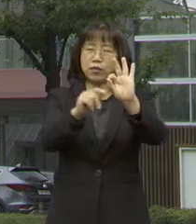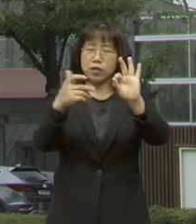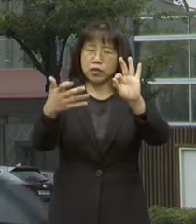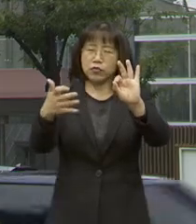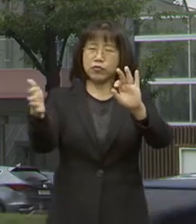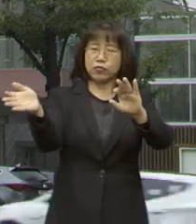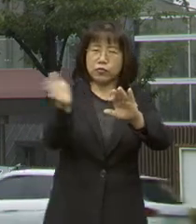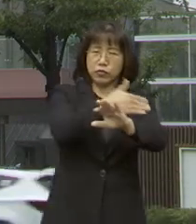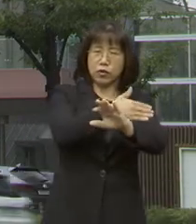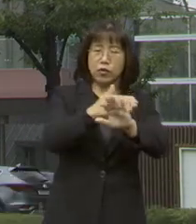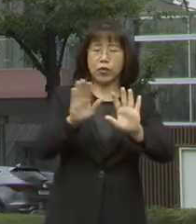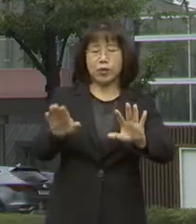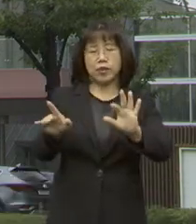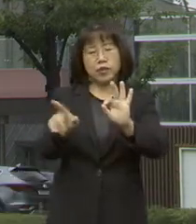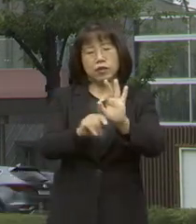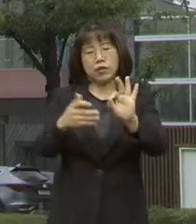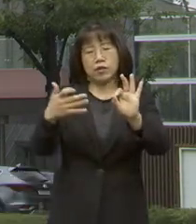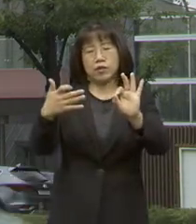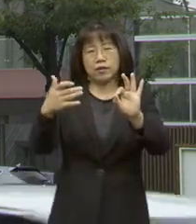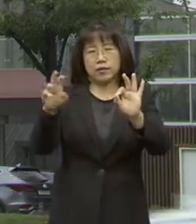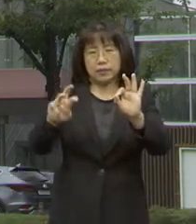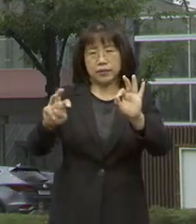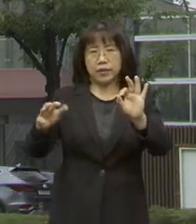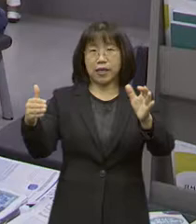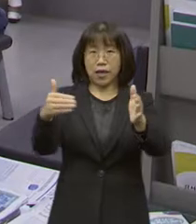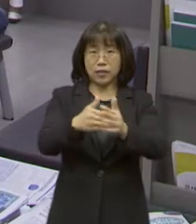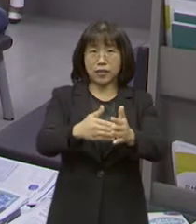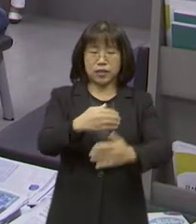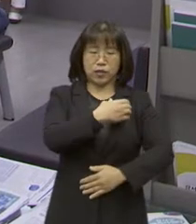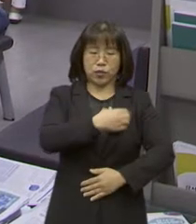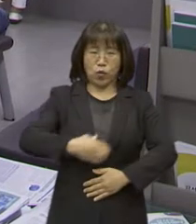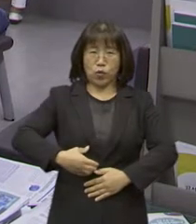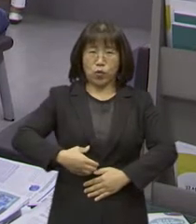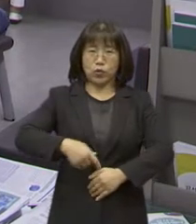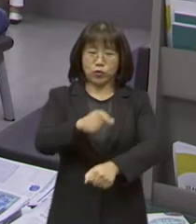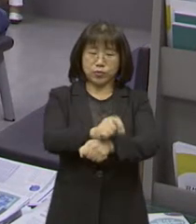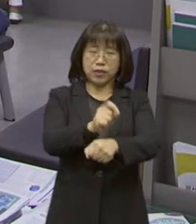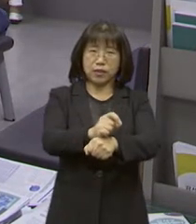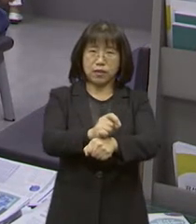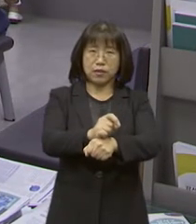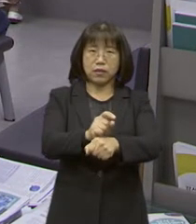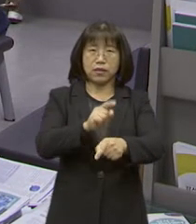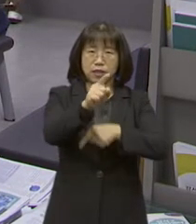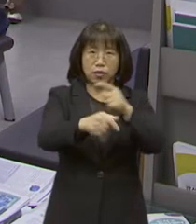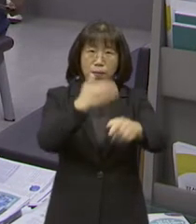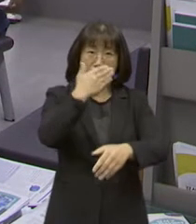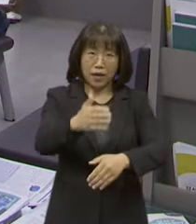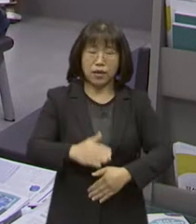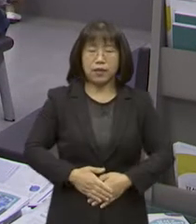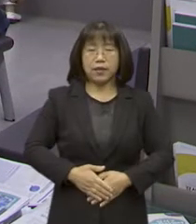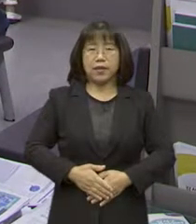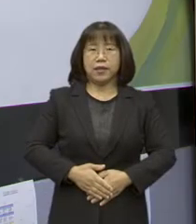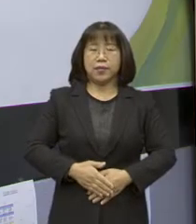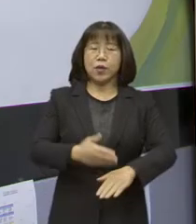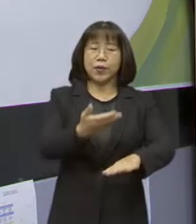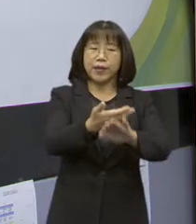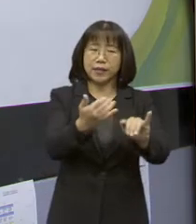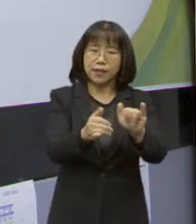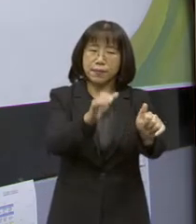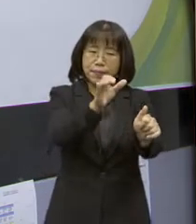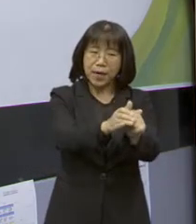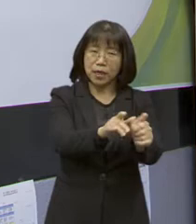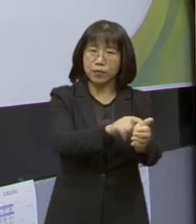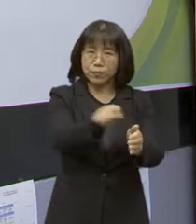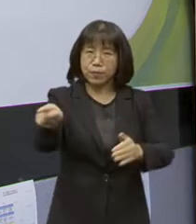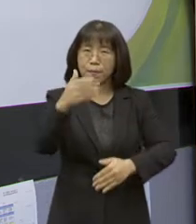시작해 오는 30일까지 주소지 동주민센터에서 할 수 있으며 세대주를 비롯한 가구원, 대리인